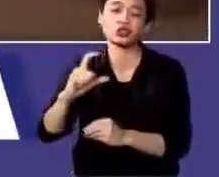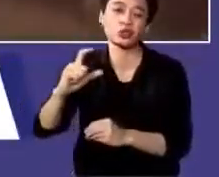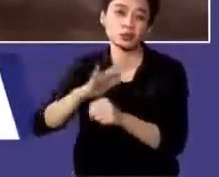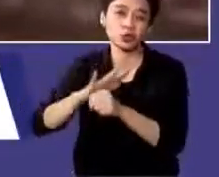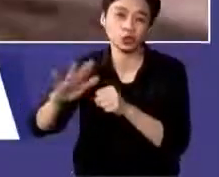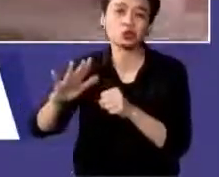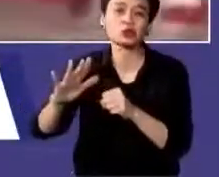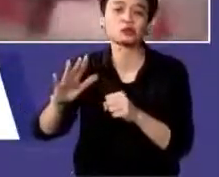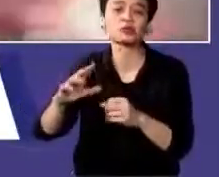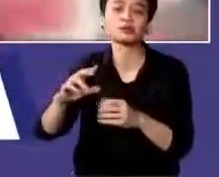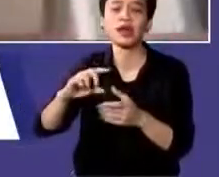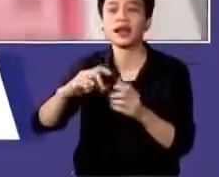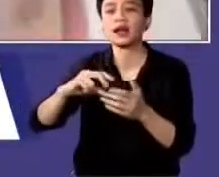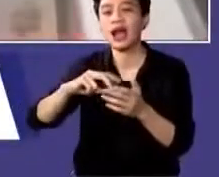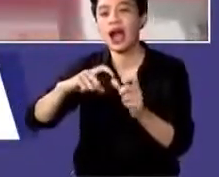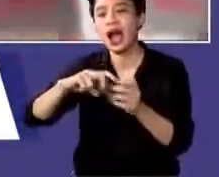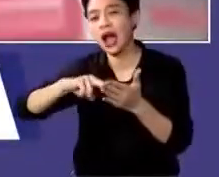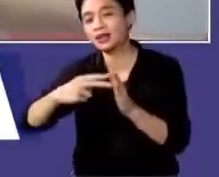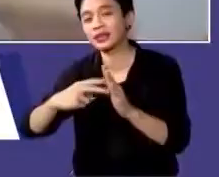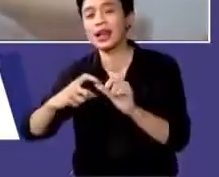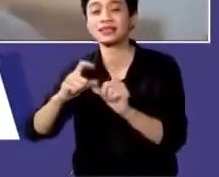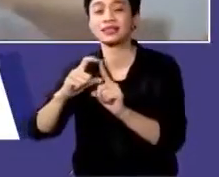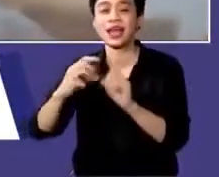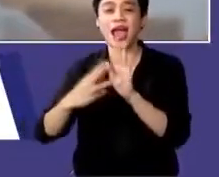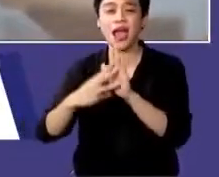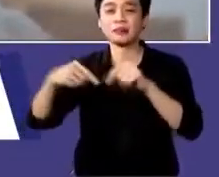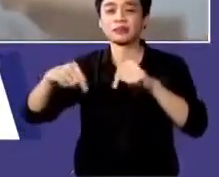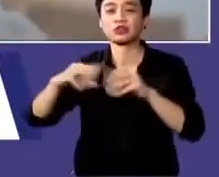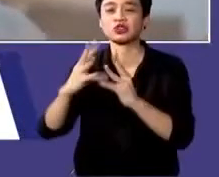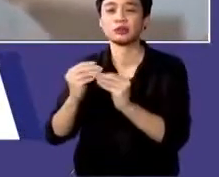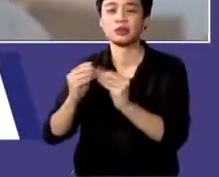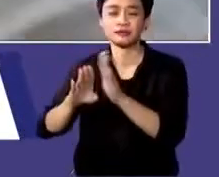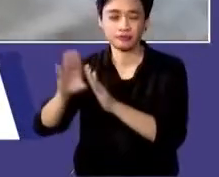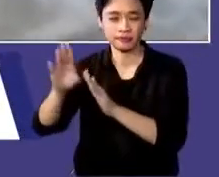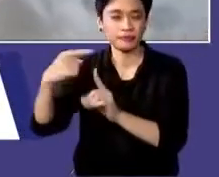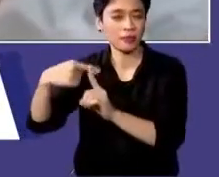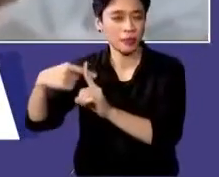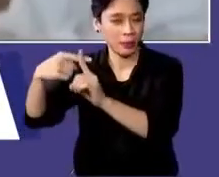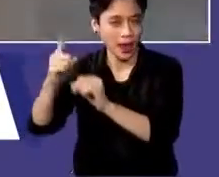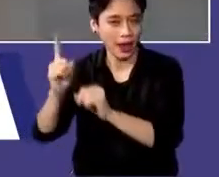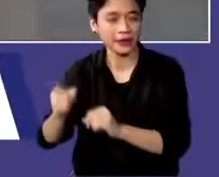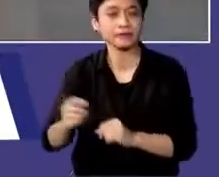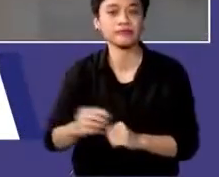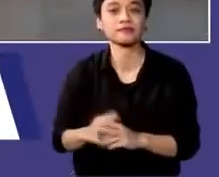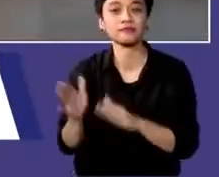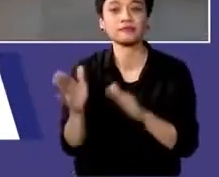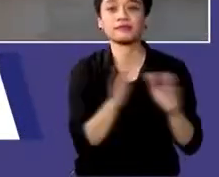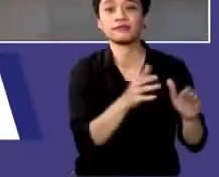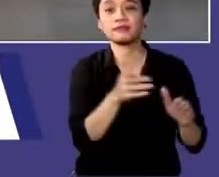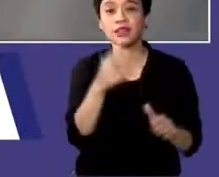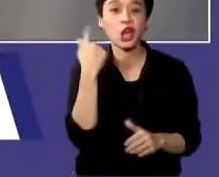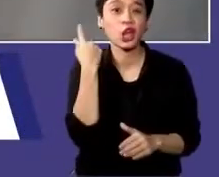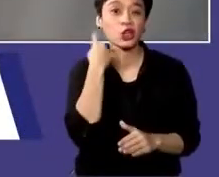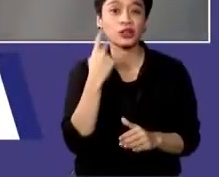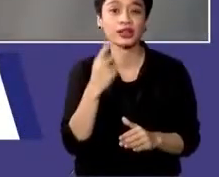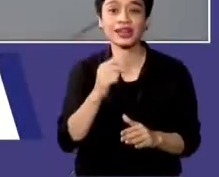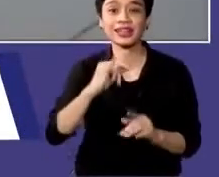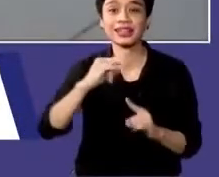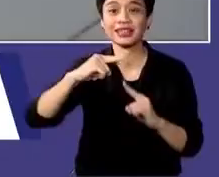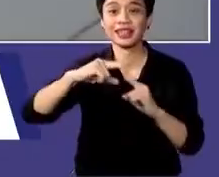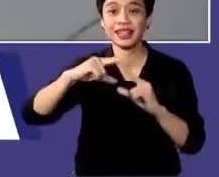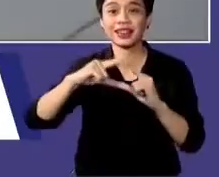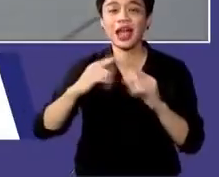juga ikut meningkat di sana Mbak Putri ya Iya Baik saya ke drter Rita dokter kapasitas tempat tidur ruang isolasi dan